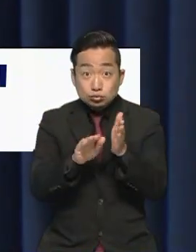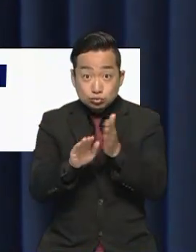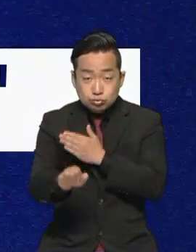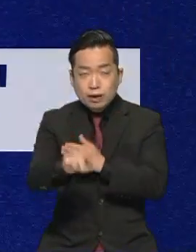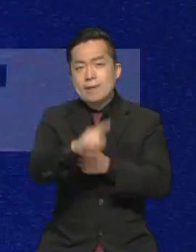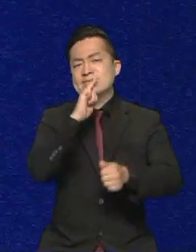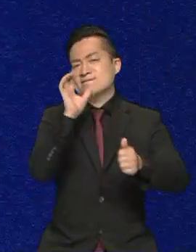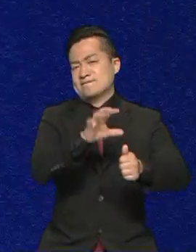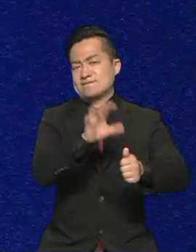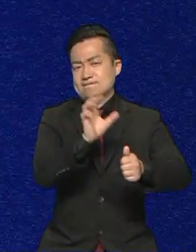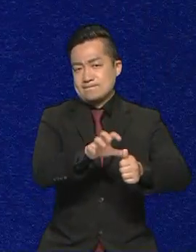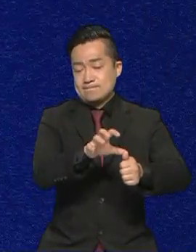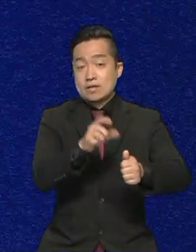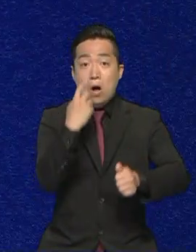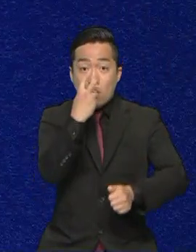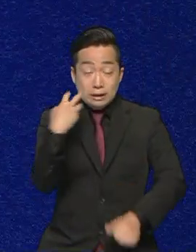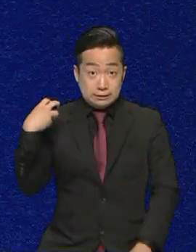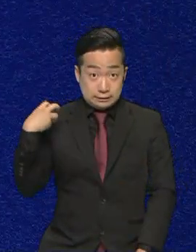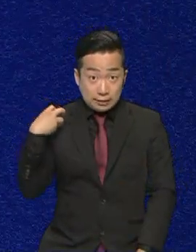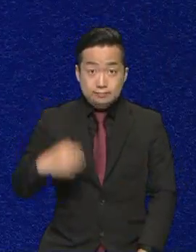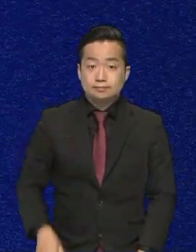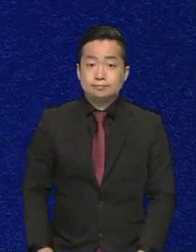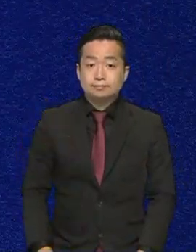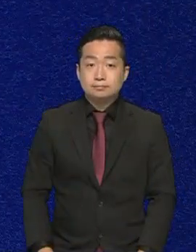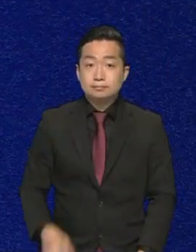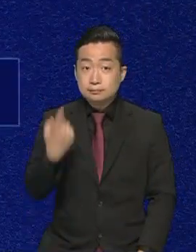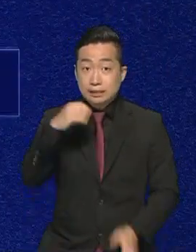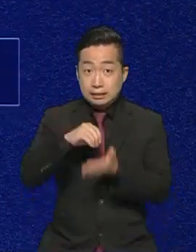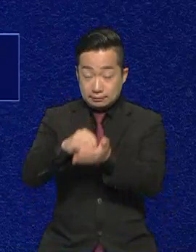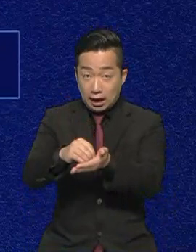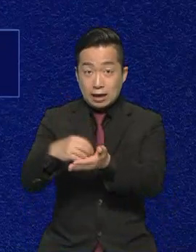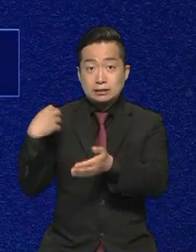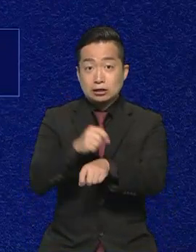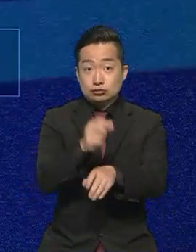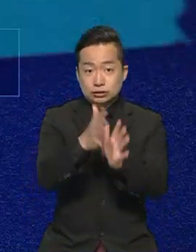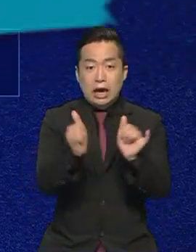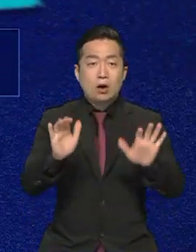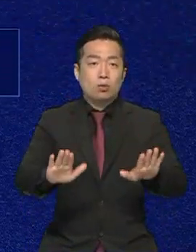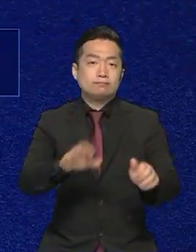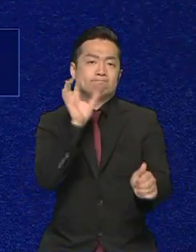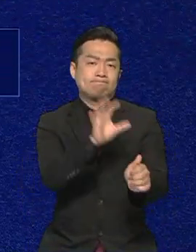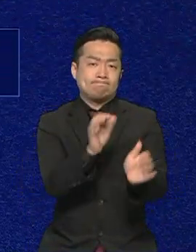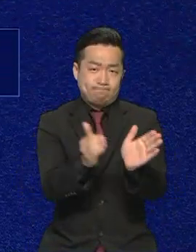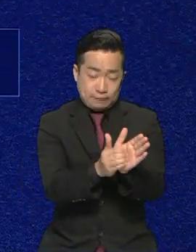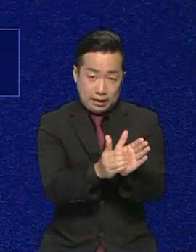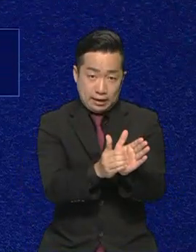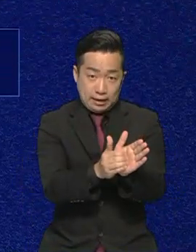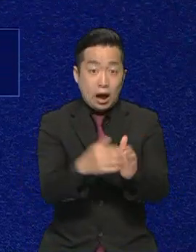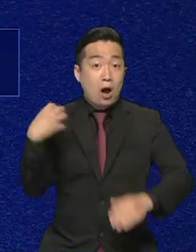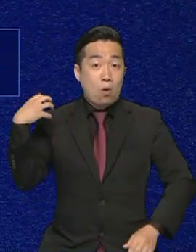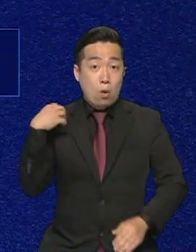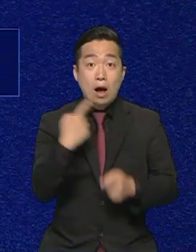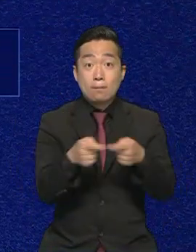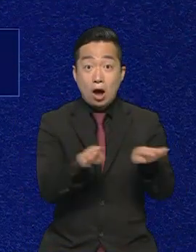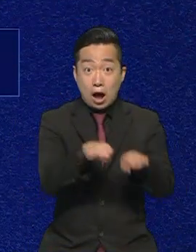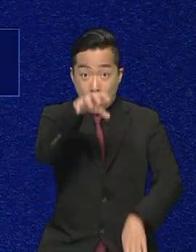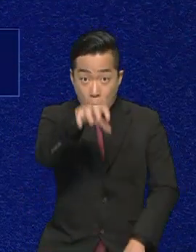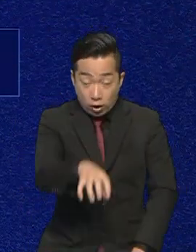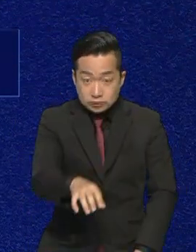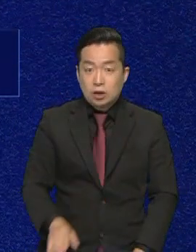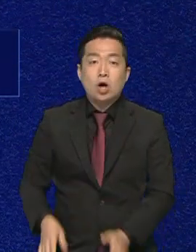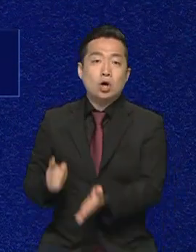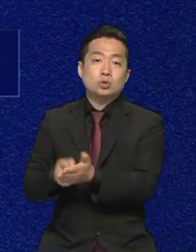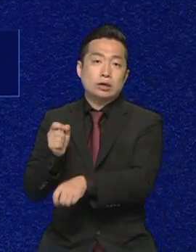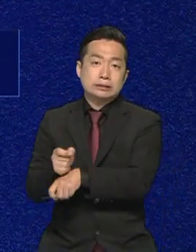꺼내들었습니다. 먼저 관리 책임을 물어 대입 담당 국장을 오늘자로 경질하고 출제기관인 평가원에 대해선